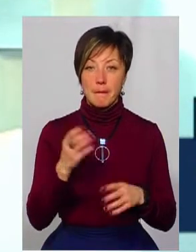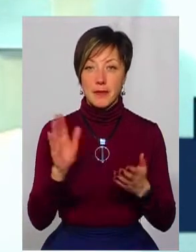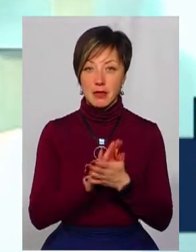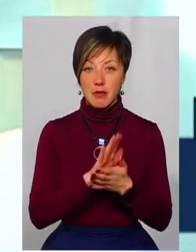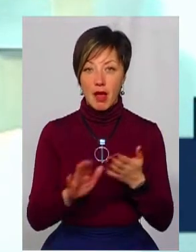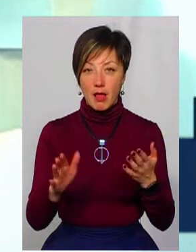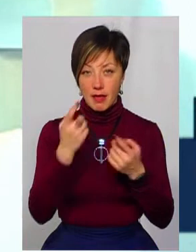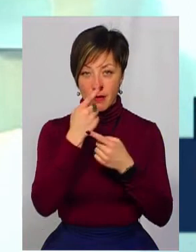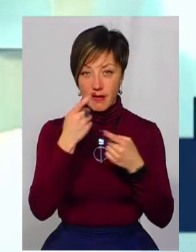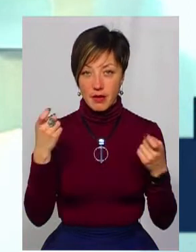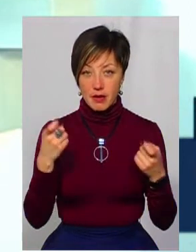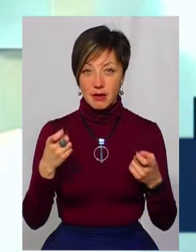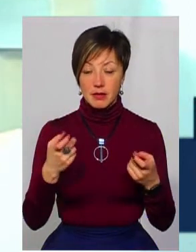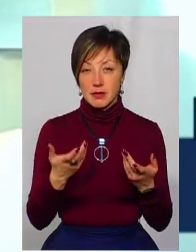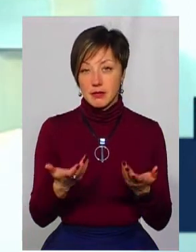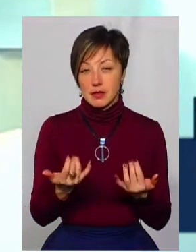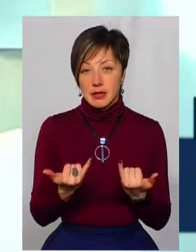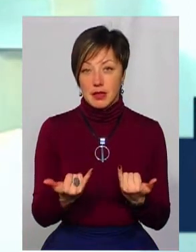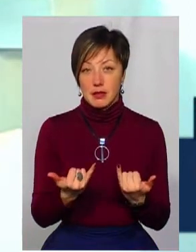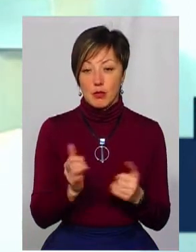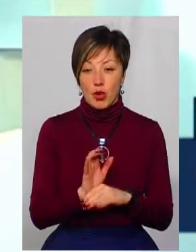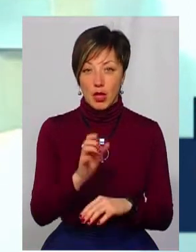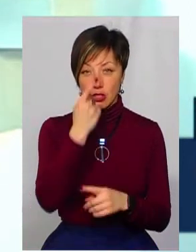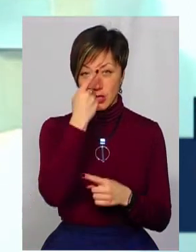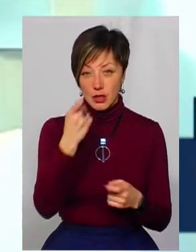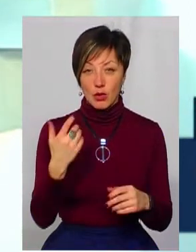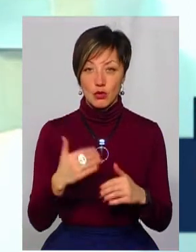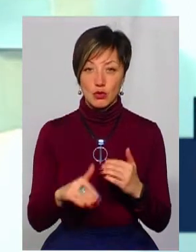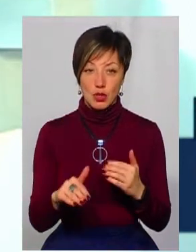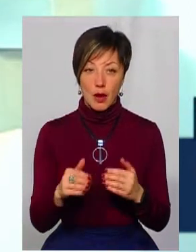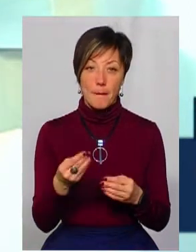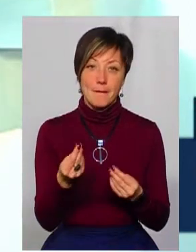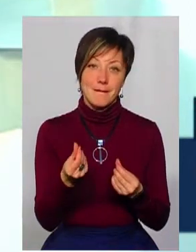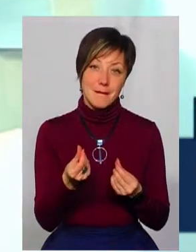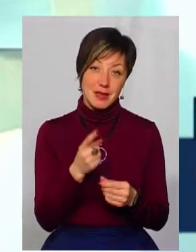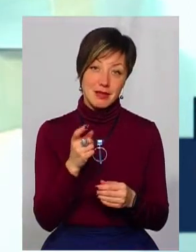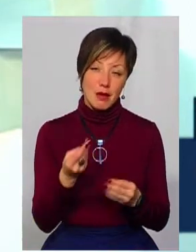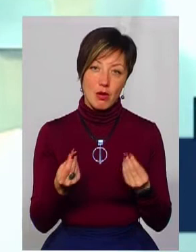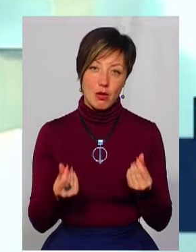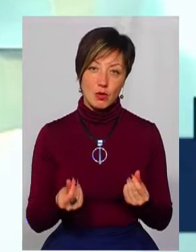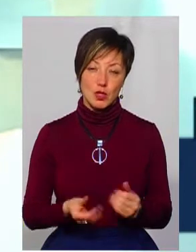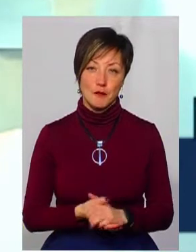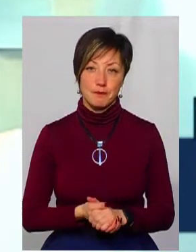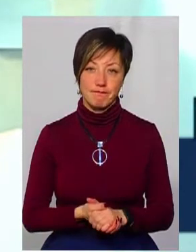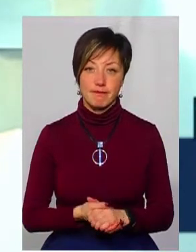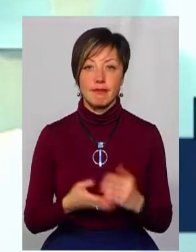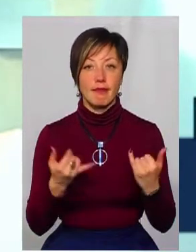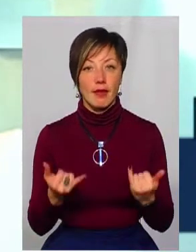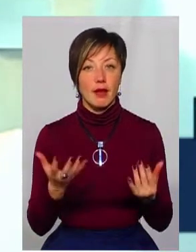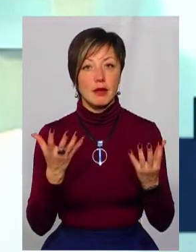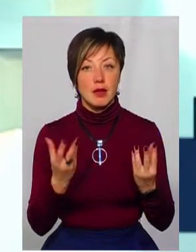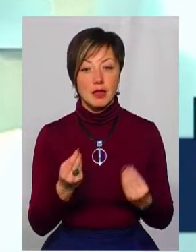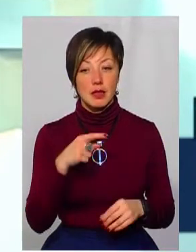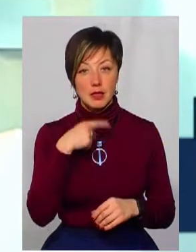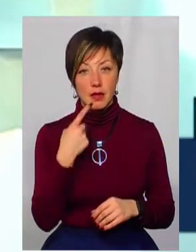ефір, а зараз це DTH, Direct to Home. Тобто це подача сигналу вже монетизована. На даний момент, так